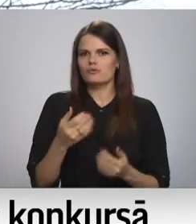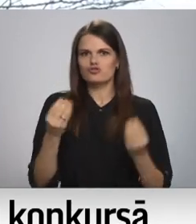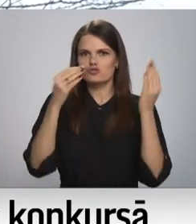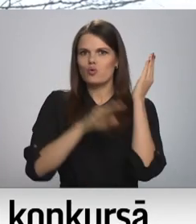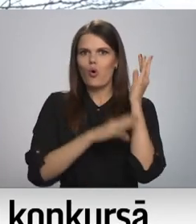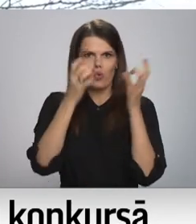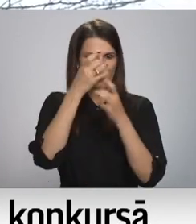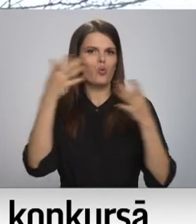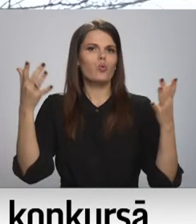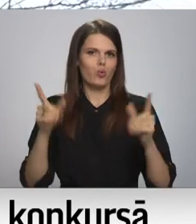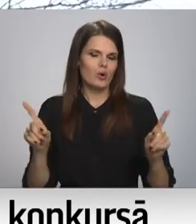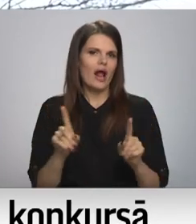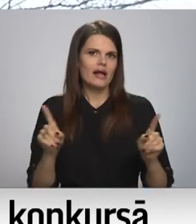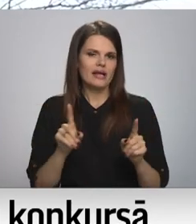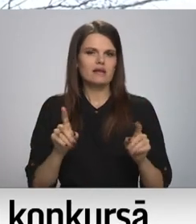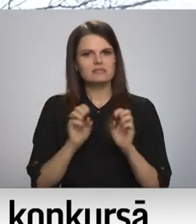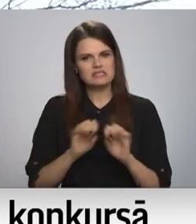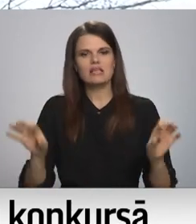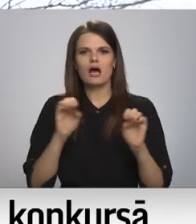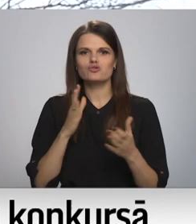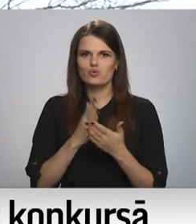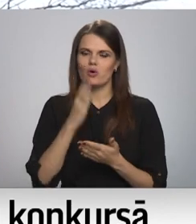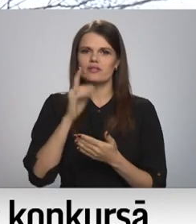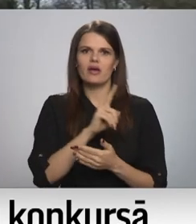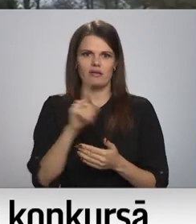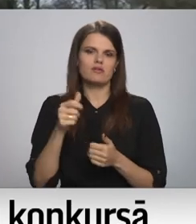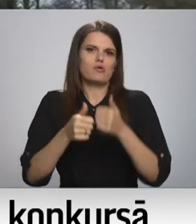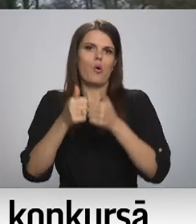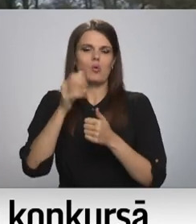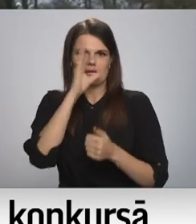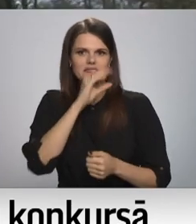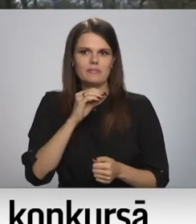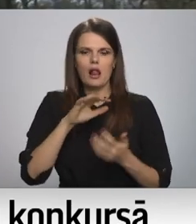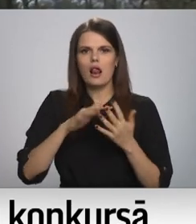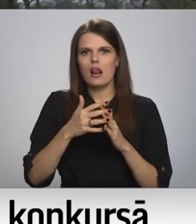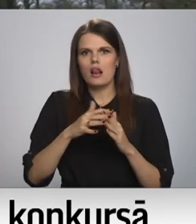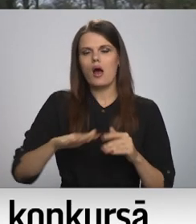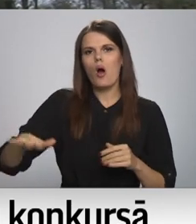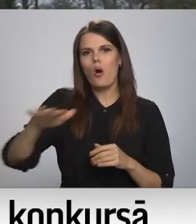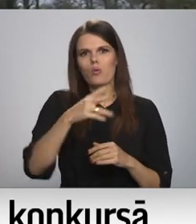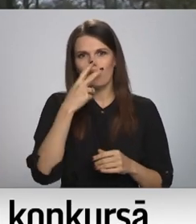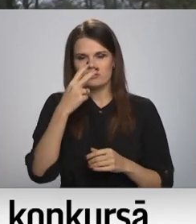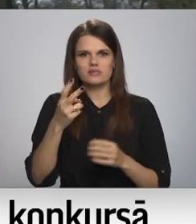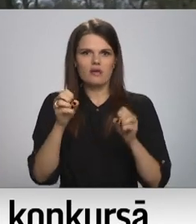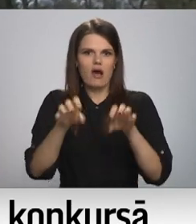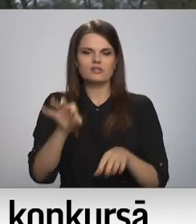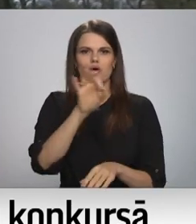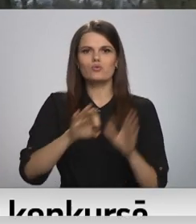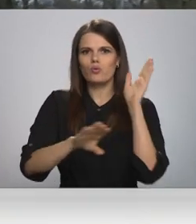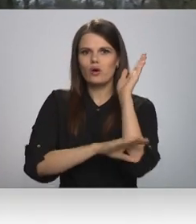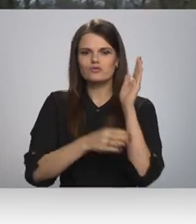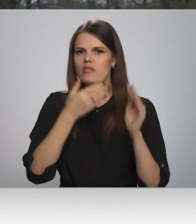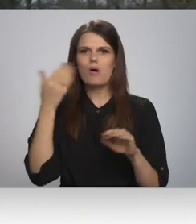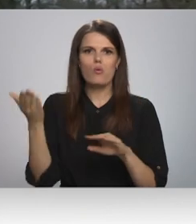diškoku kultūru. Un tāpēc mums tie stāsti noteikti ir absolūti konkurētspējīgi. Mēs arī lauku vidū redzam, kad ir atstāti ozoli, kur